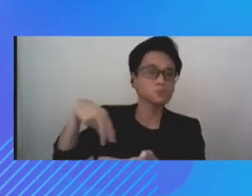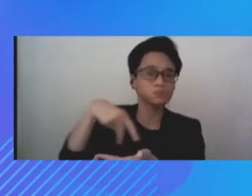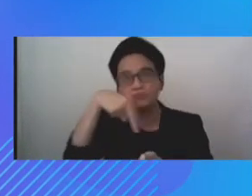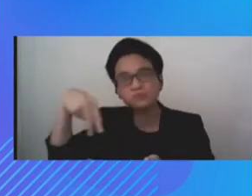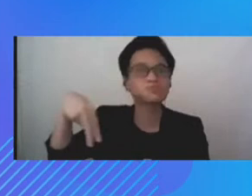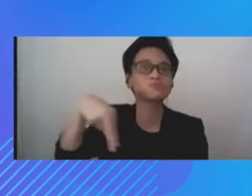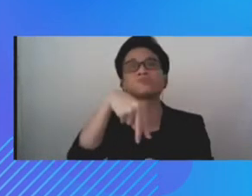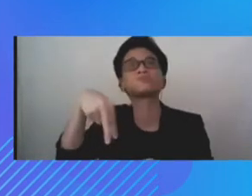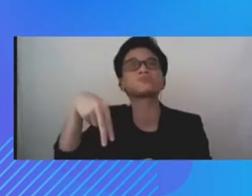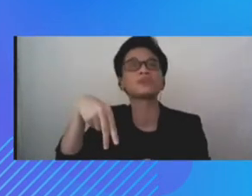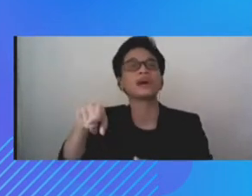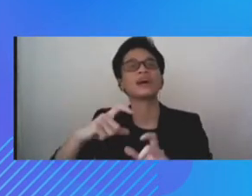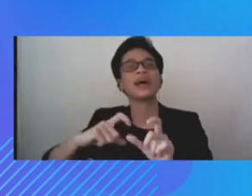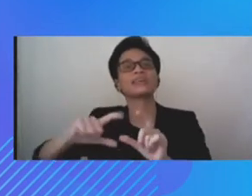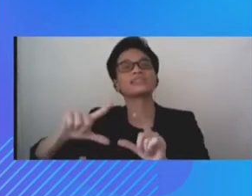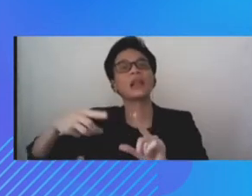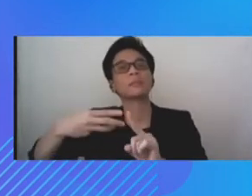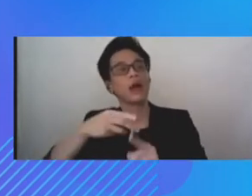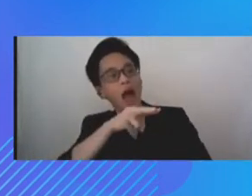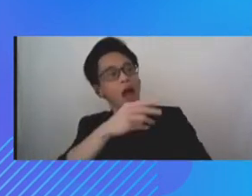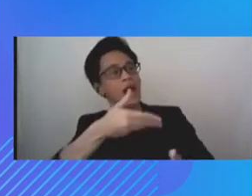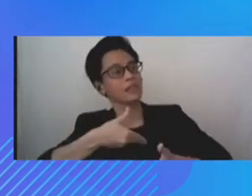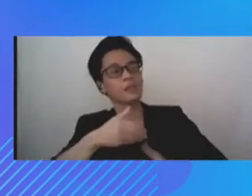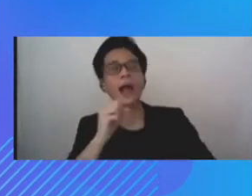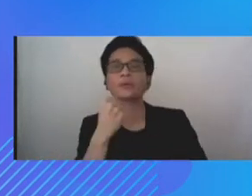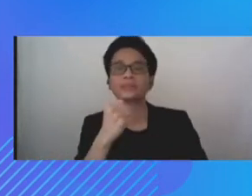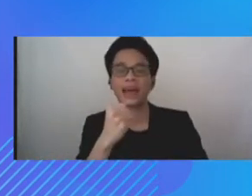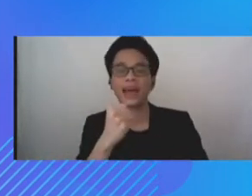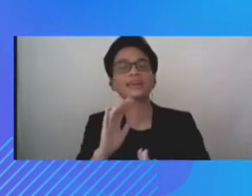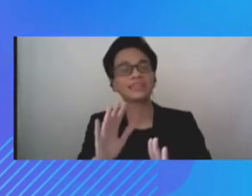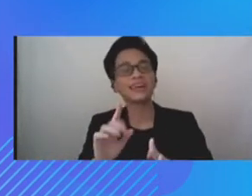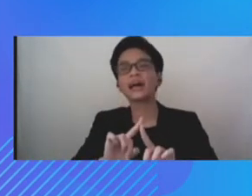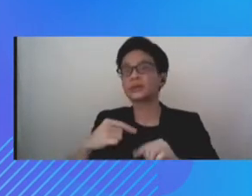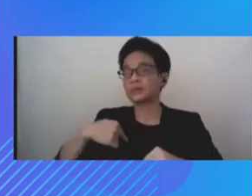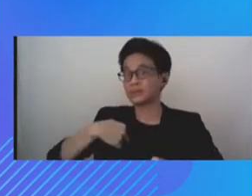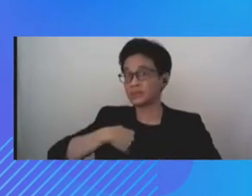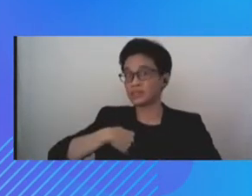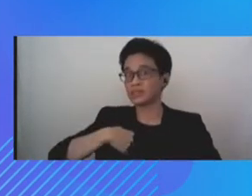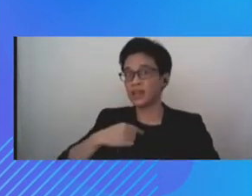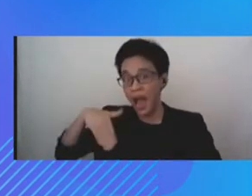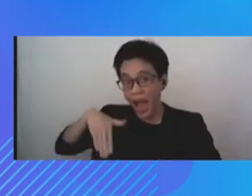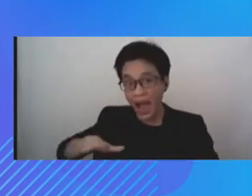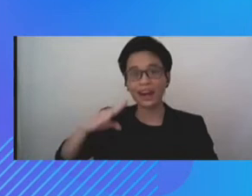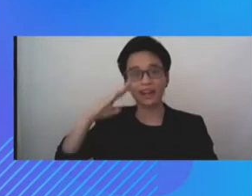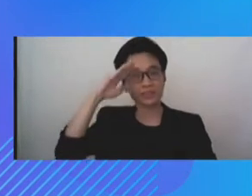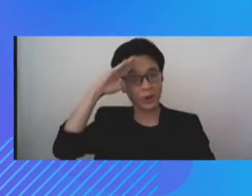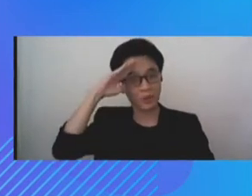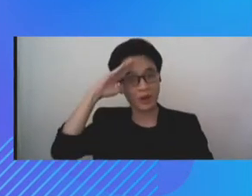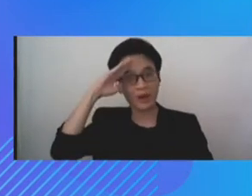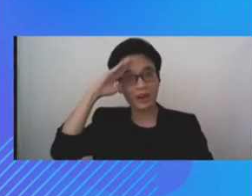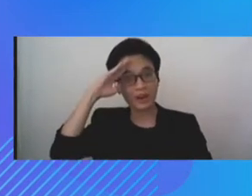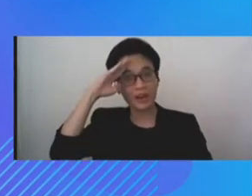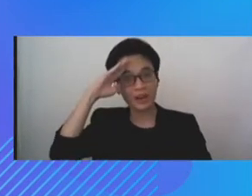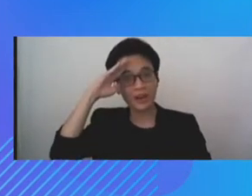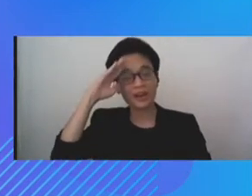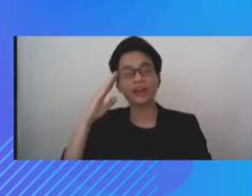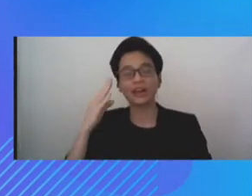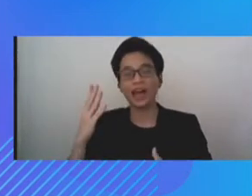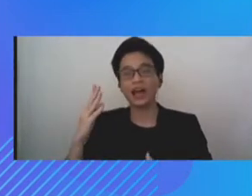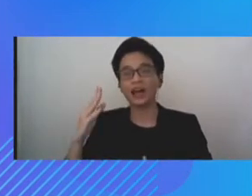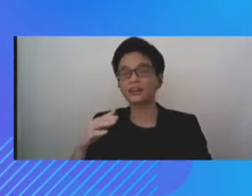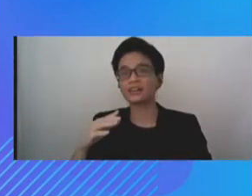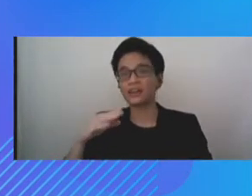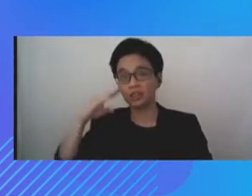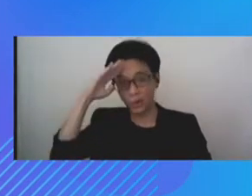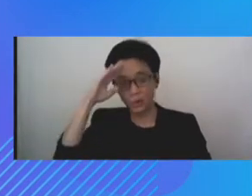Kemudian kalau saya dari kecil memang karena anak saya cowok, jadi saya dan